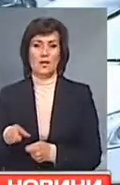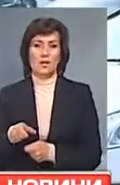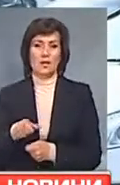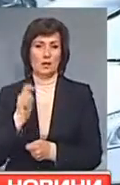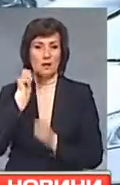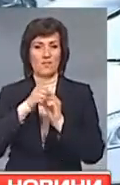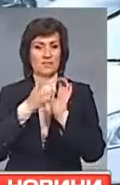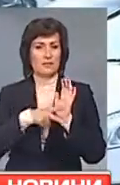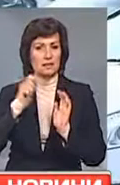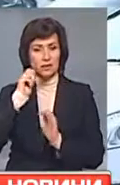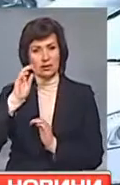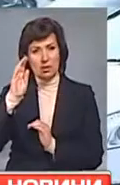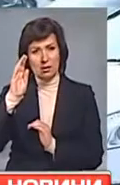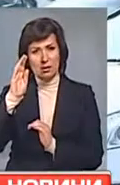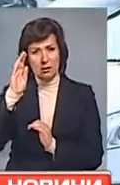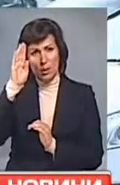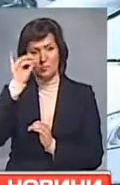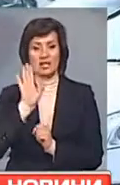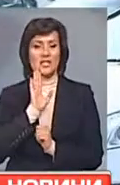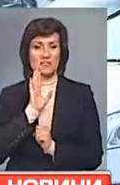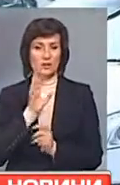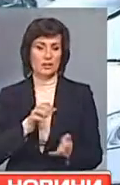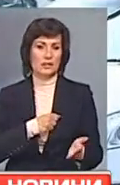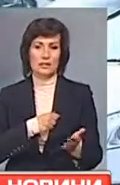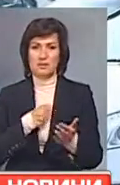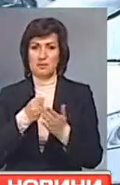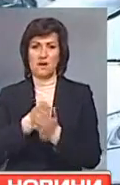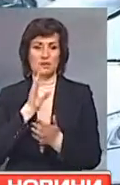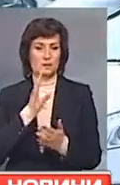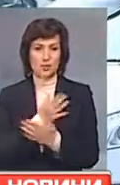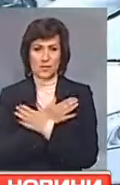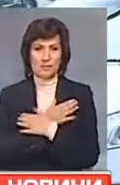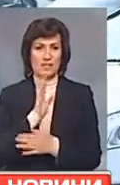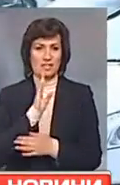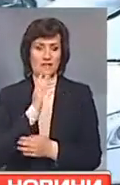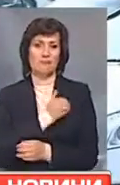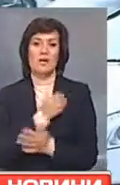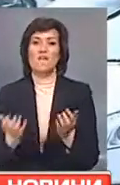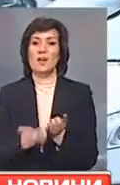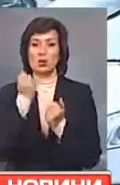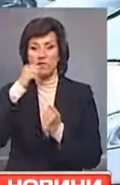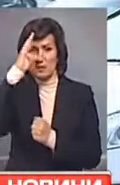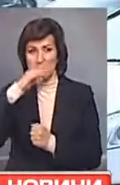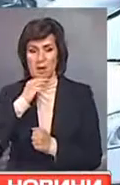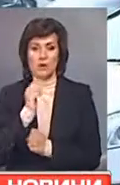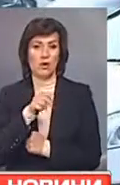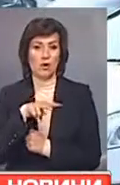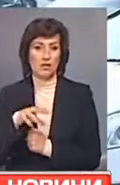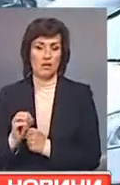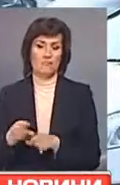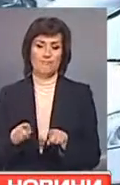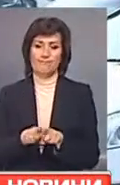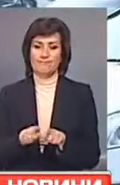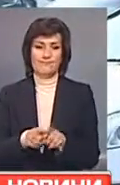ровесників, 18-річного хлопця і дівчину. І збиває дівчину на смерть. Хлопця намагався врятувати батька, але